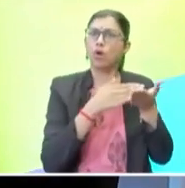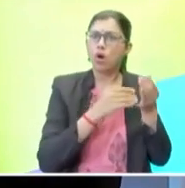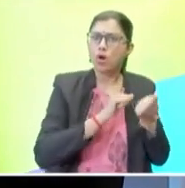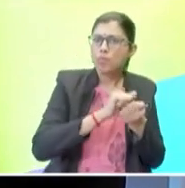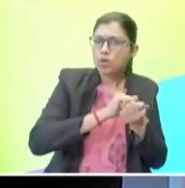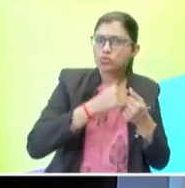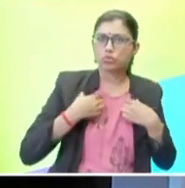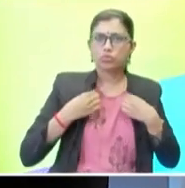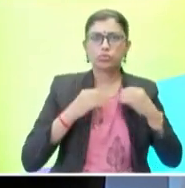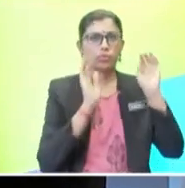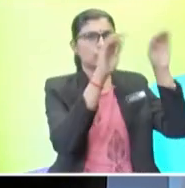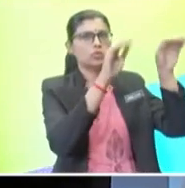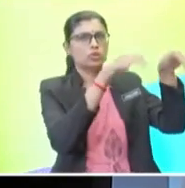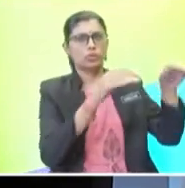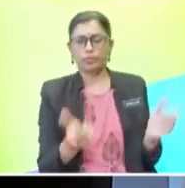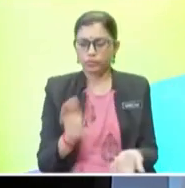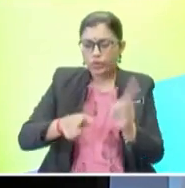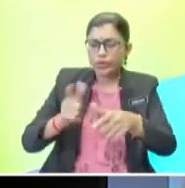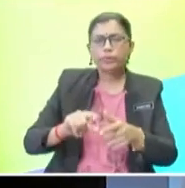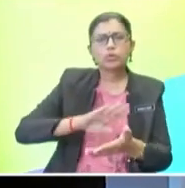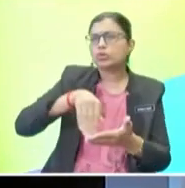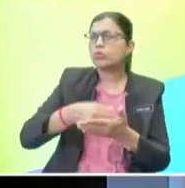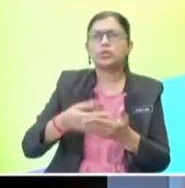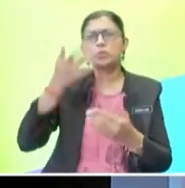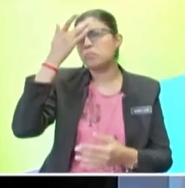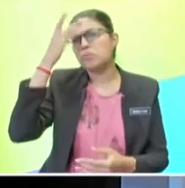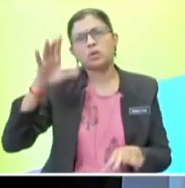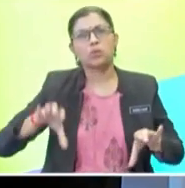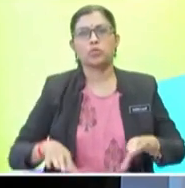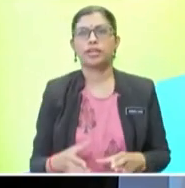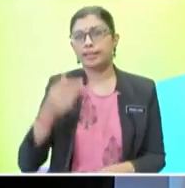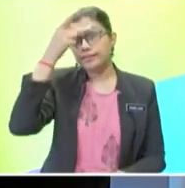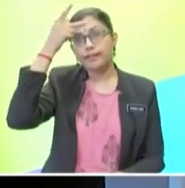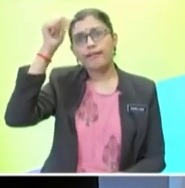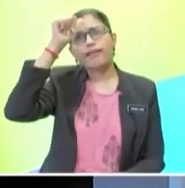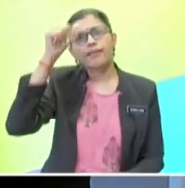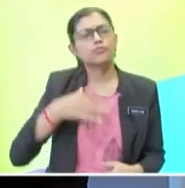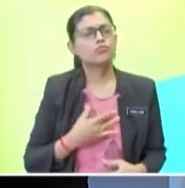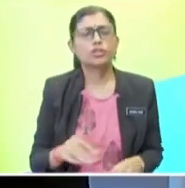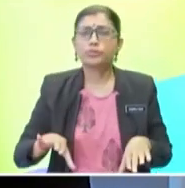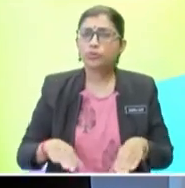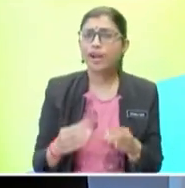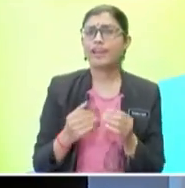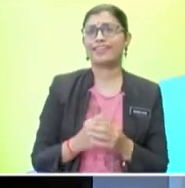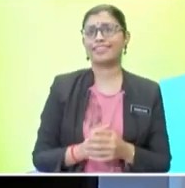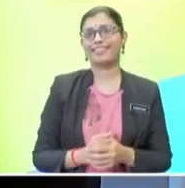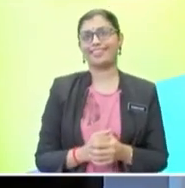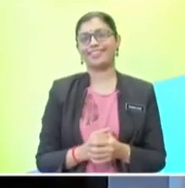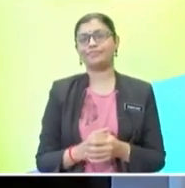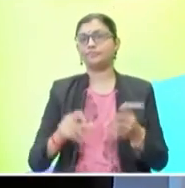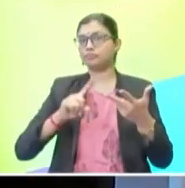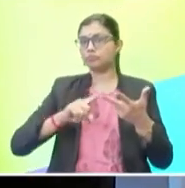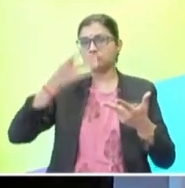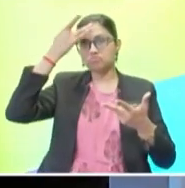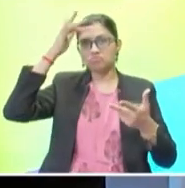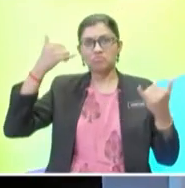membasuh kain, menjemur kain, melipat kain, sebab dia dah suka kerja-kerja di rumah. Nombor tiga, ayah saya hebat bermain bola